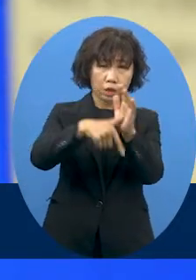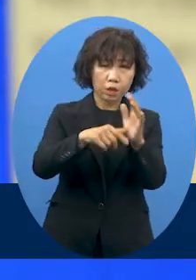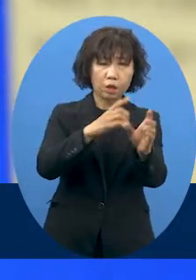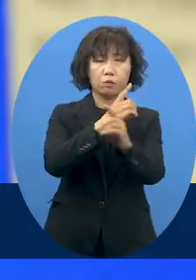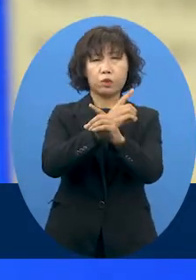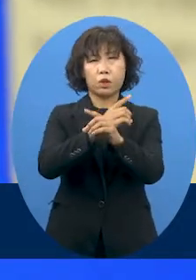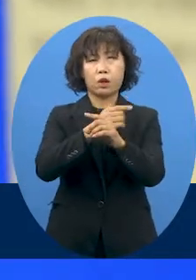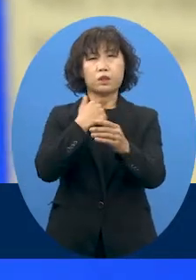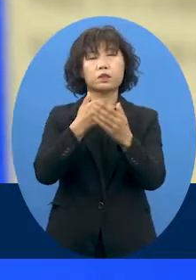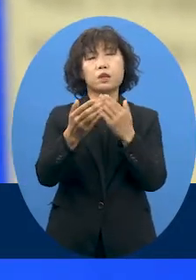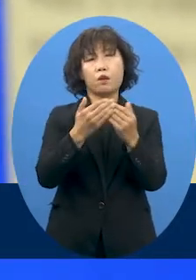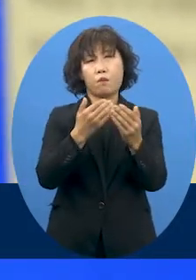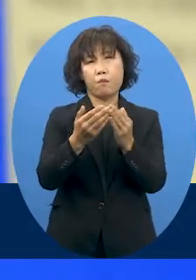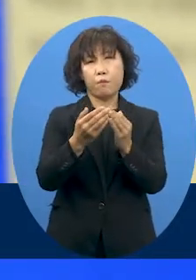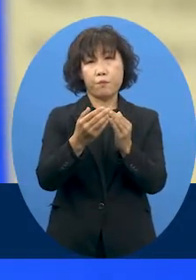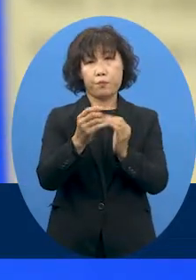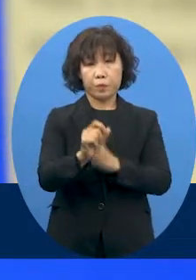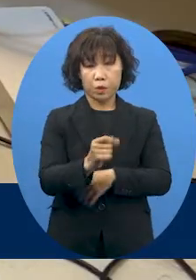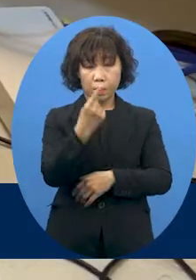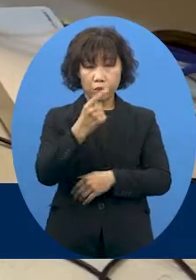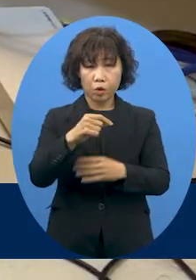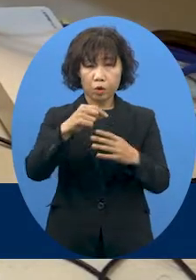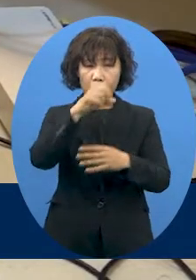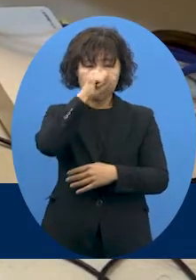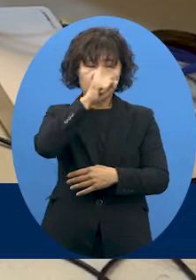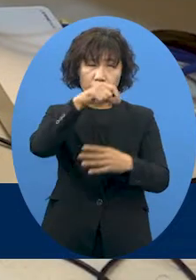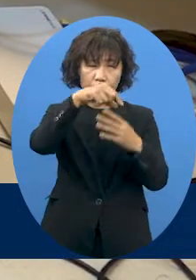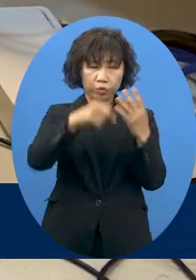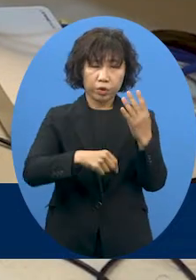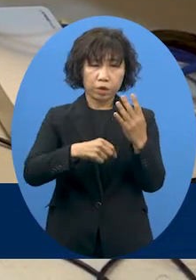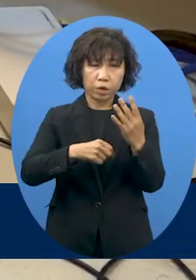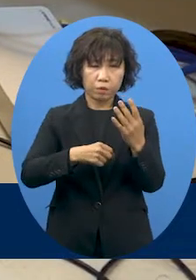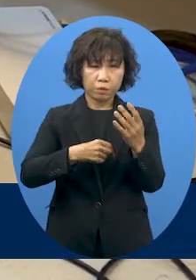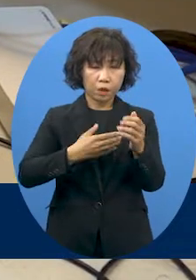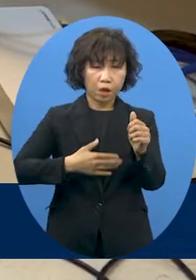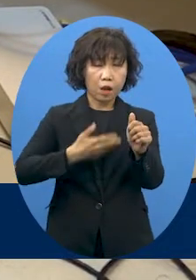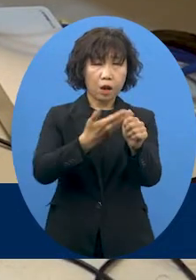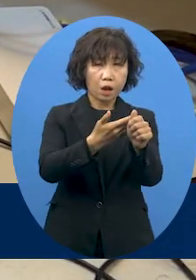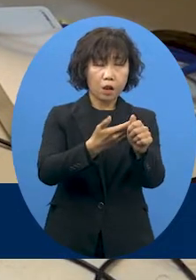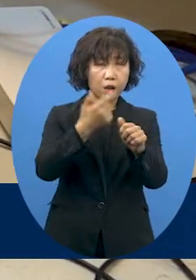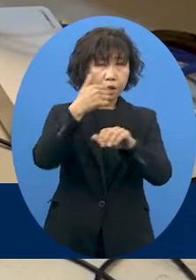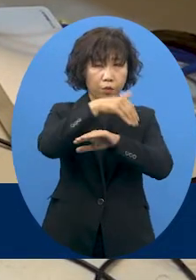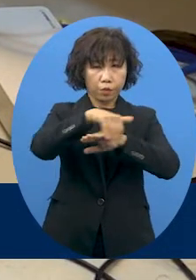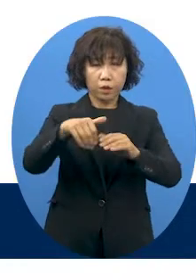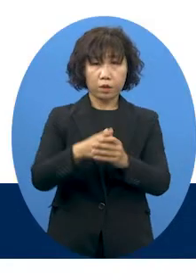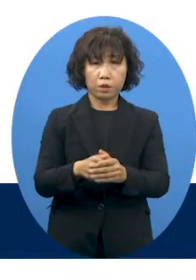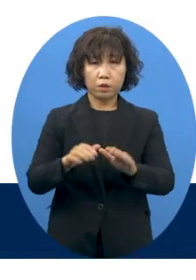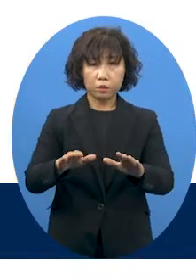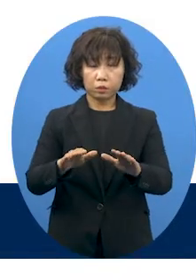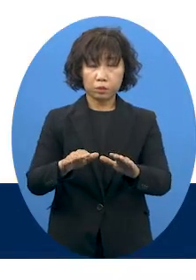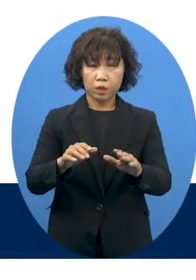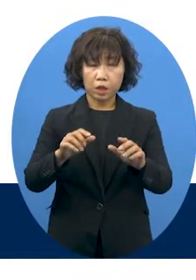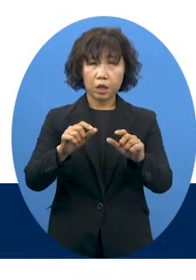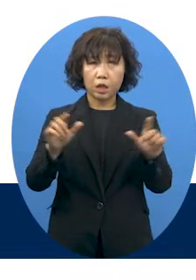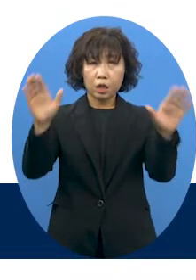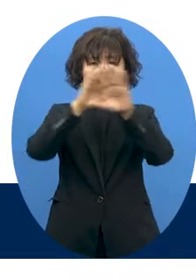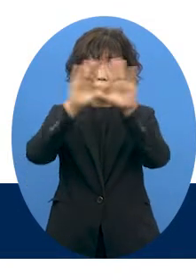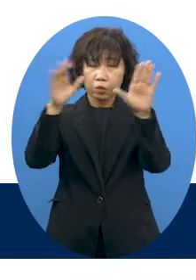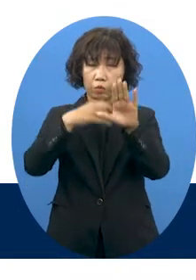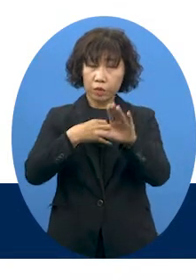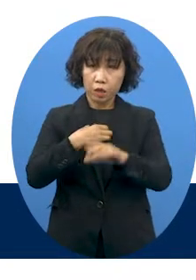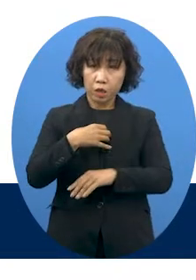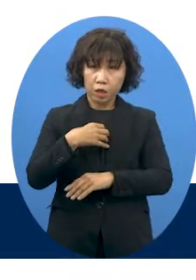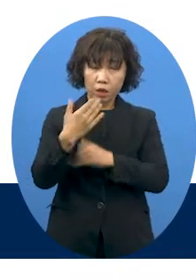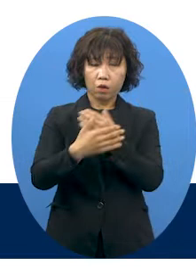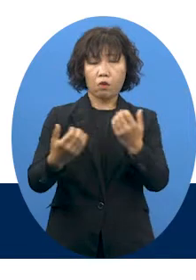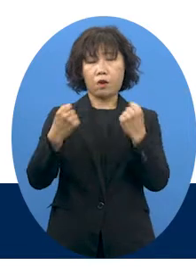vr 체험 방식을 도입해 구민에게 질 높은 프로그램을 제공할 예정입니다 주요 프로그램으로는 기후 빅 이